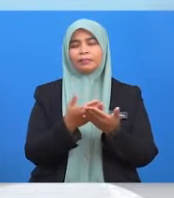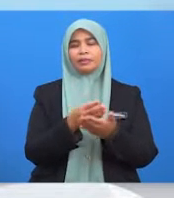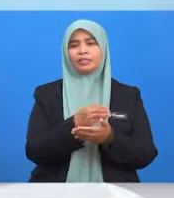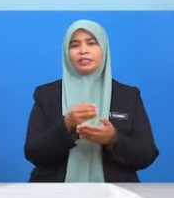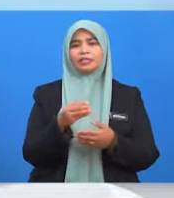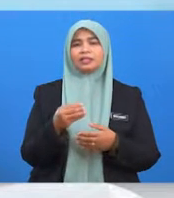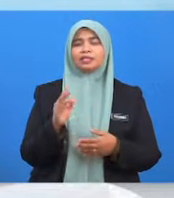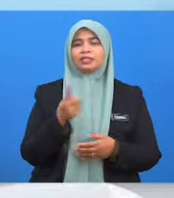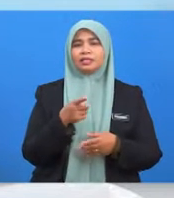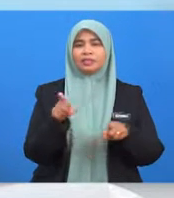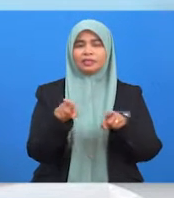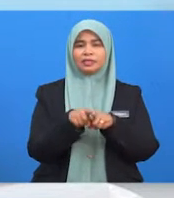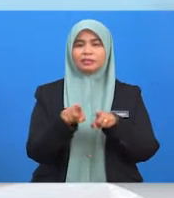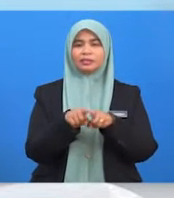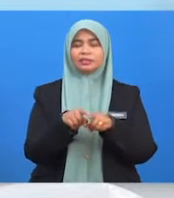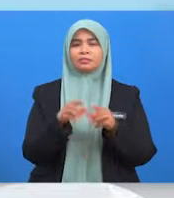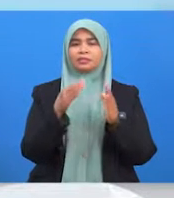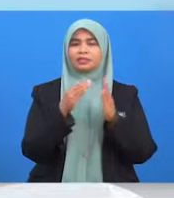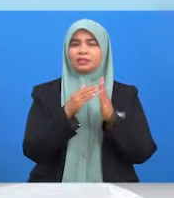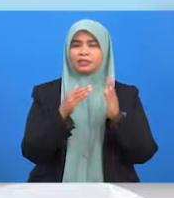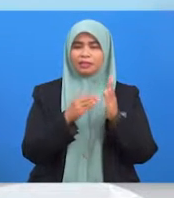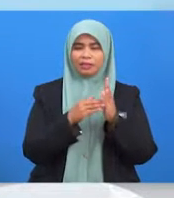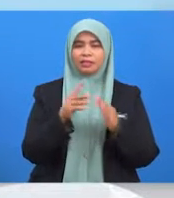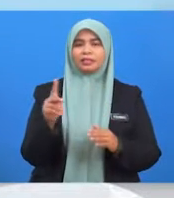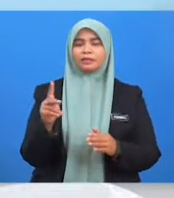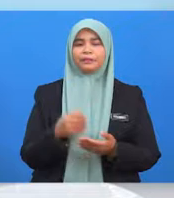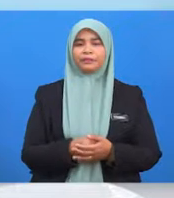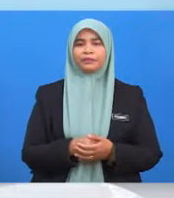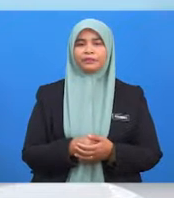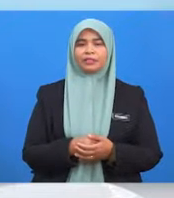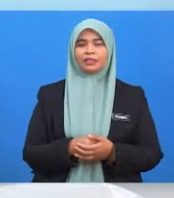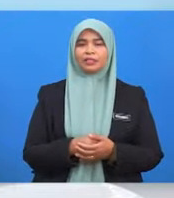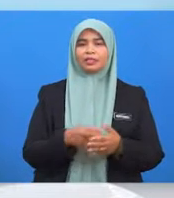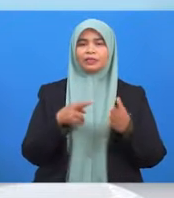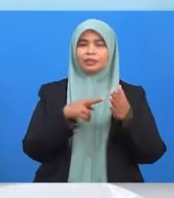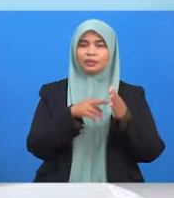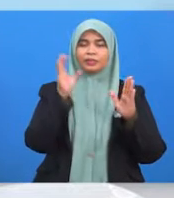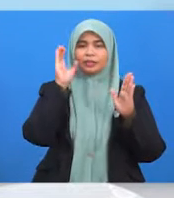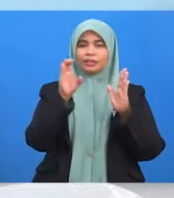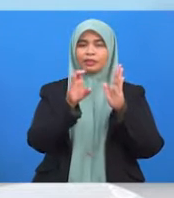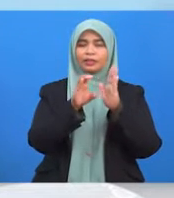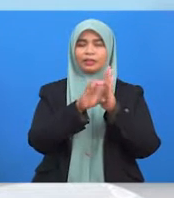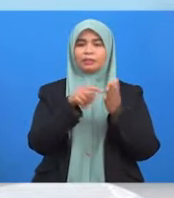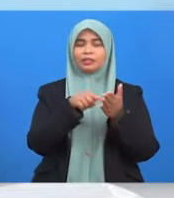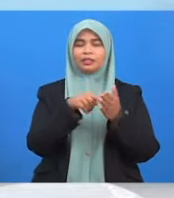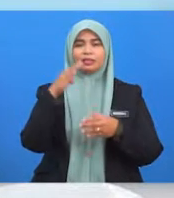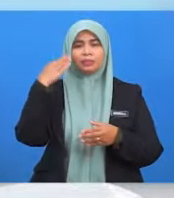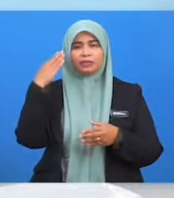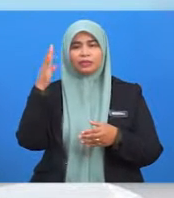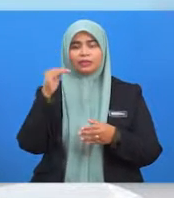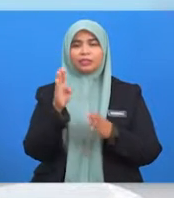kemudian kita sama-sama senaraikan. Merujuk kepada gambar ini, bunyi